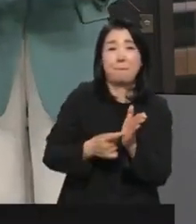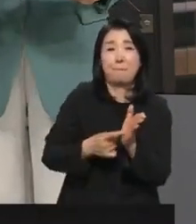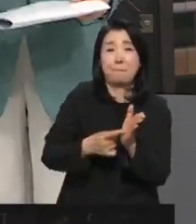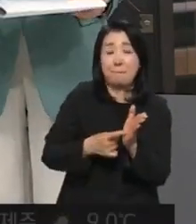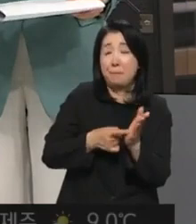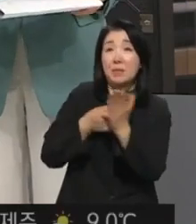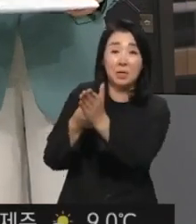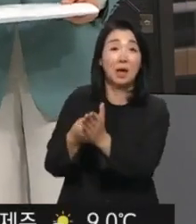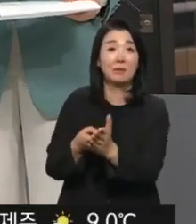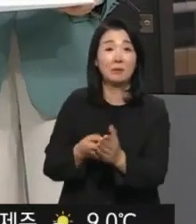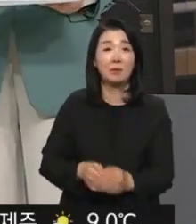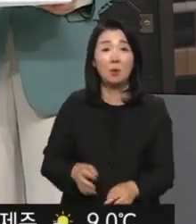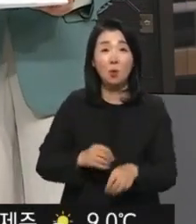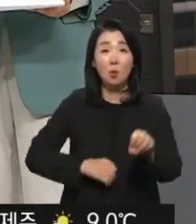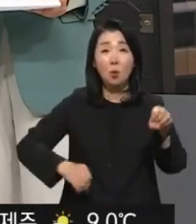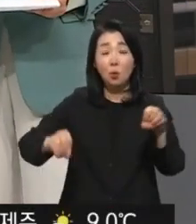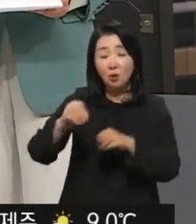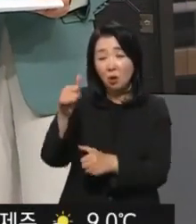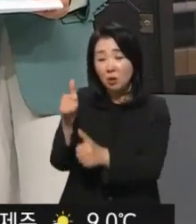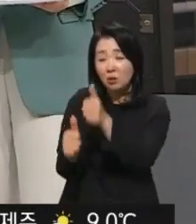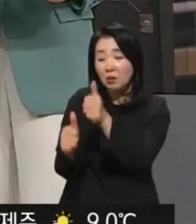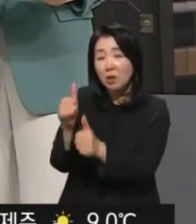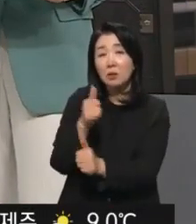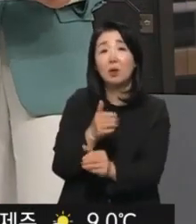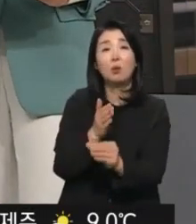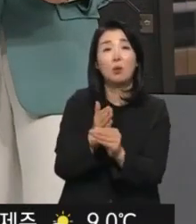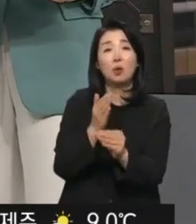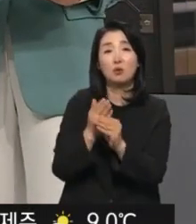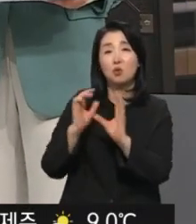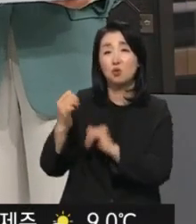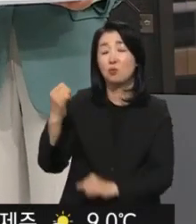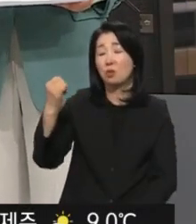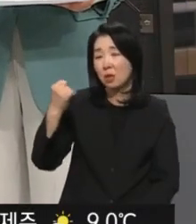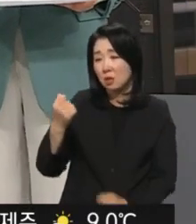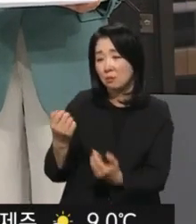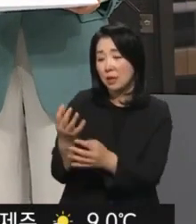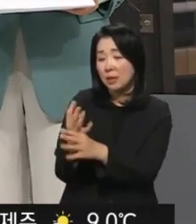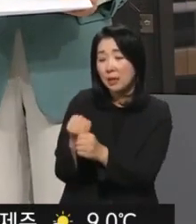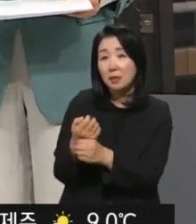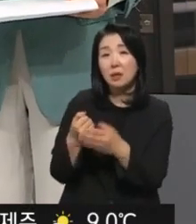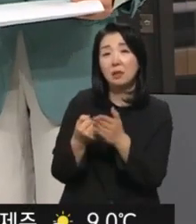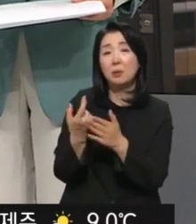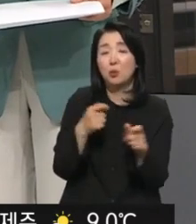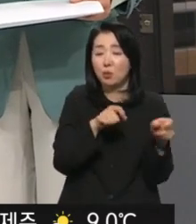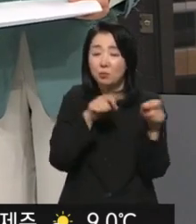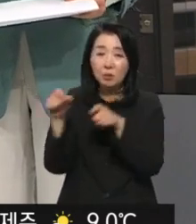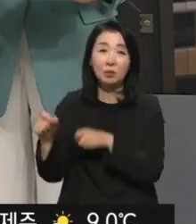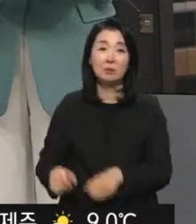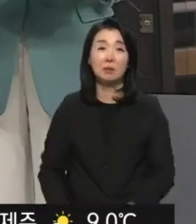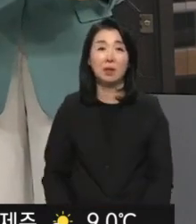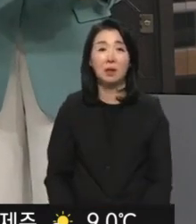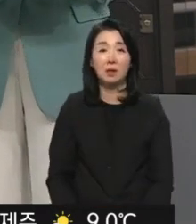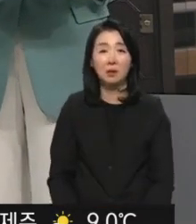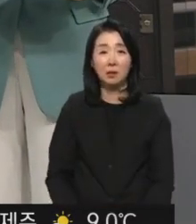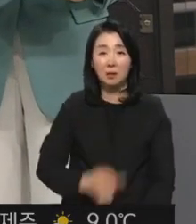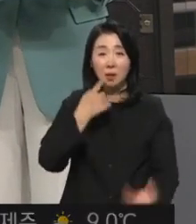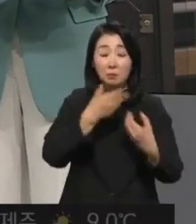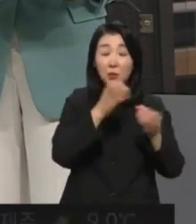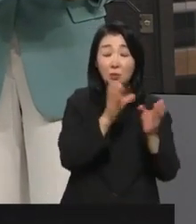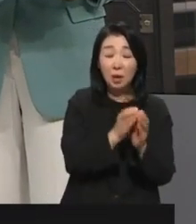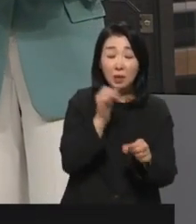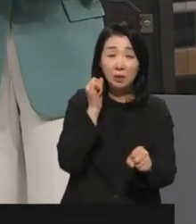제안을 했었는데 오히려 전당대회 중인 국민의힘 일정 때문에 좀 미뤄졌다고 합니다. 민주당은